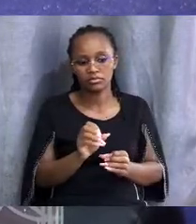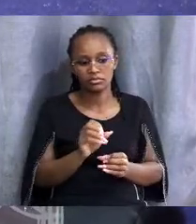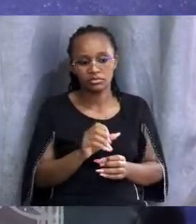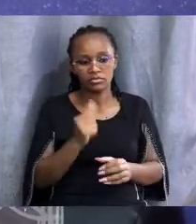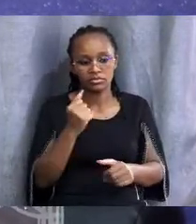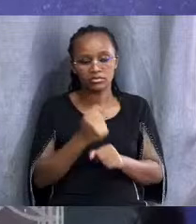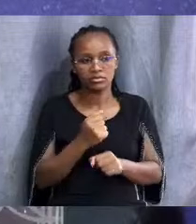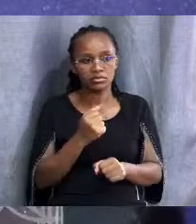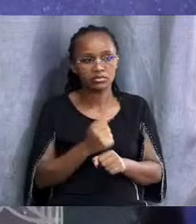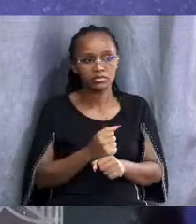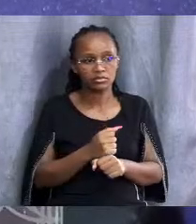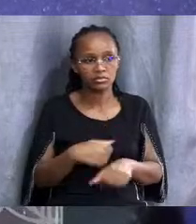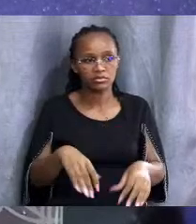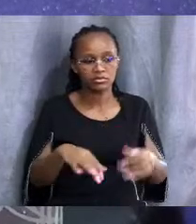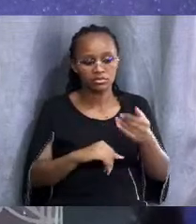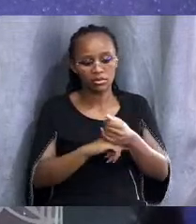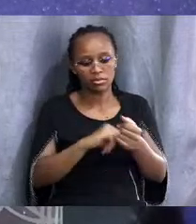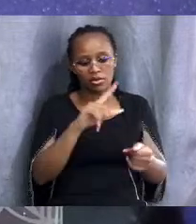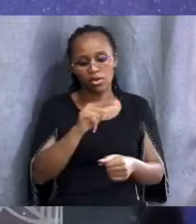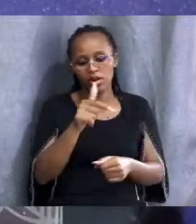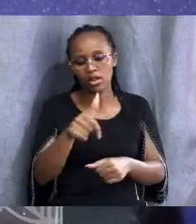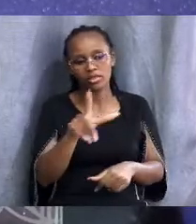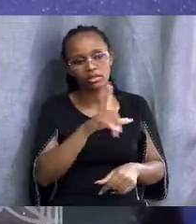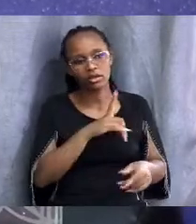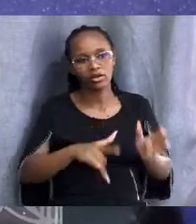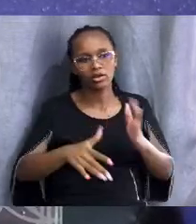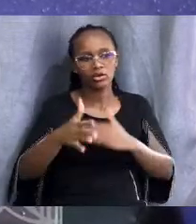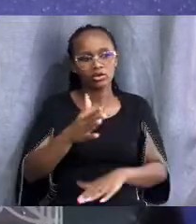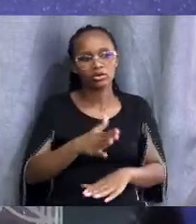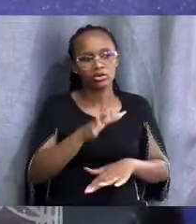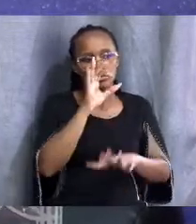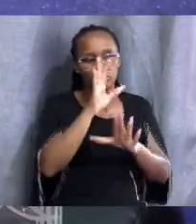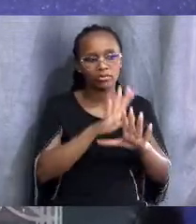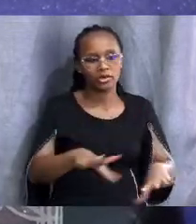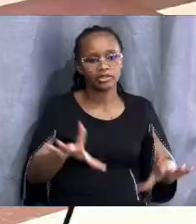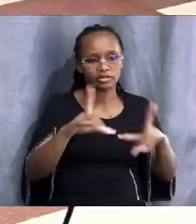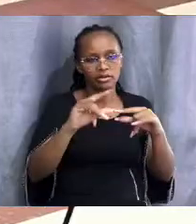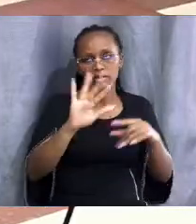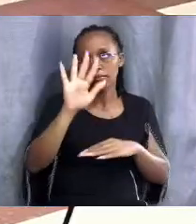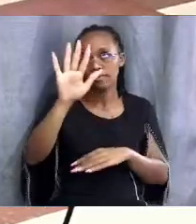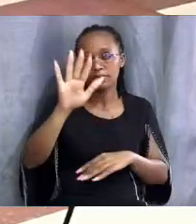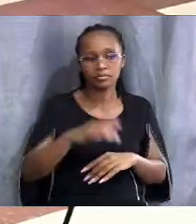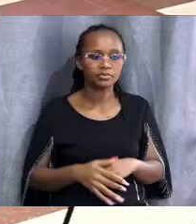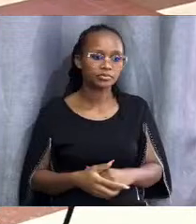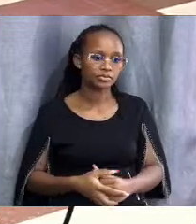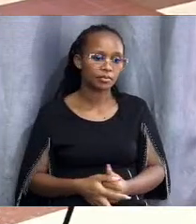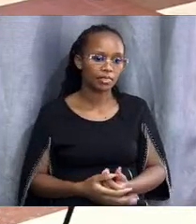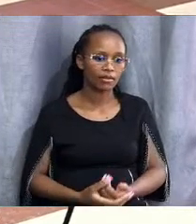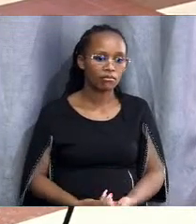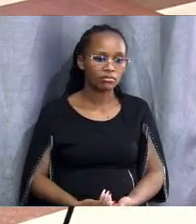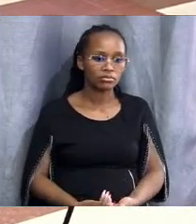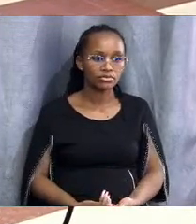taga mwenye itanete na mwadhani. Mwadhani yaba. Radhime shugoshi yake.